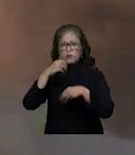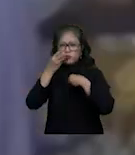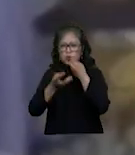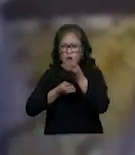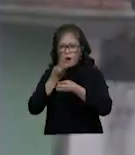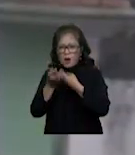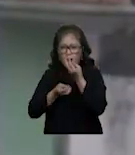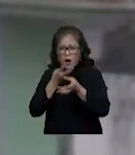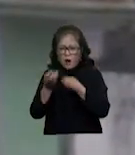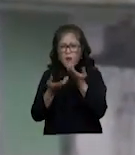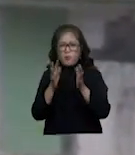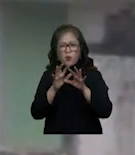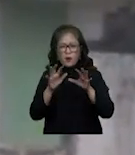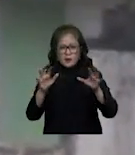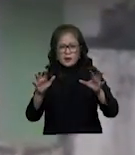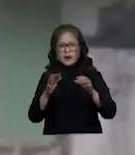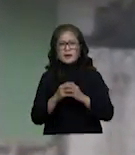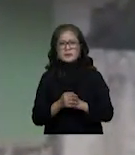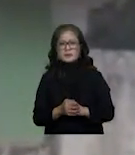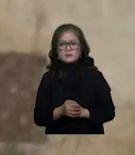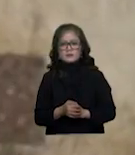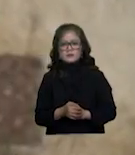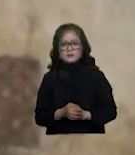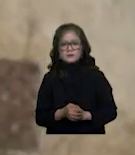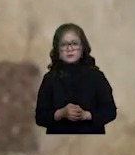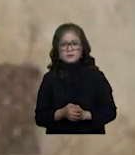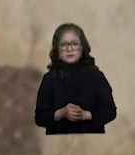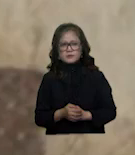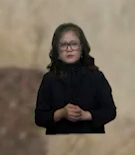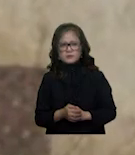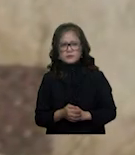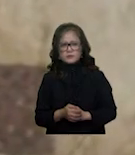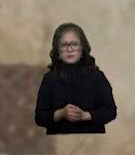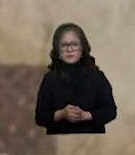mulutnya. Dari Musi Banyuasin, Sumatera Selatan, Edi Lestari melaporkan.